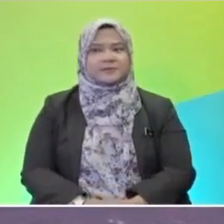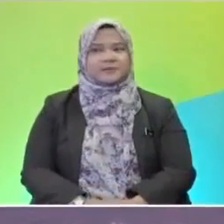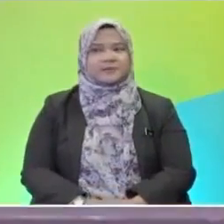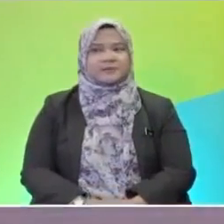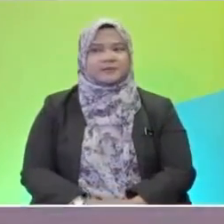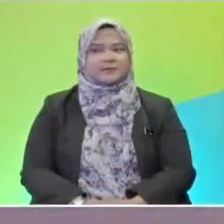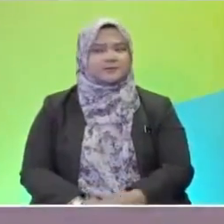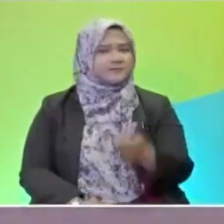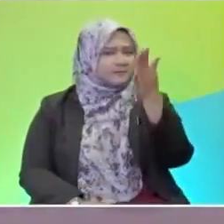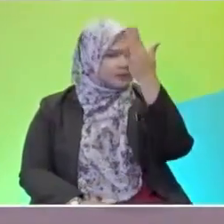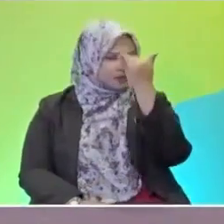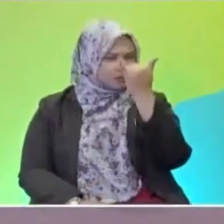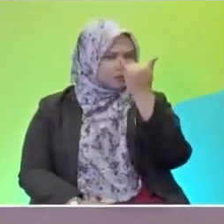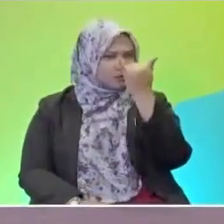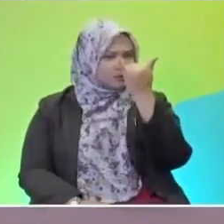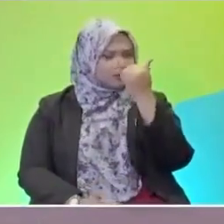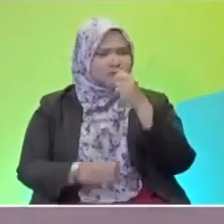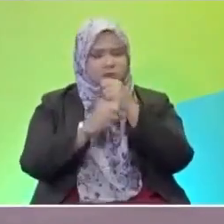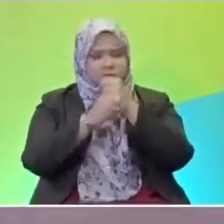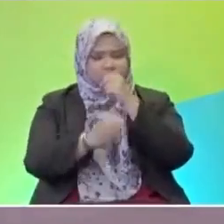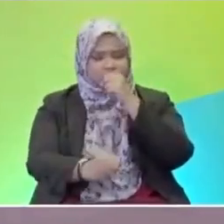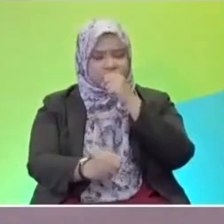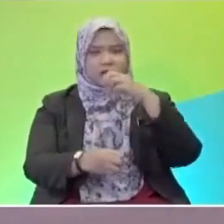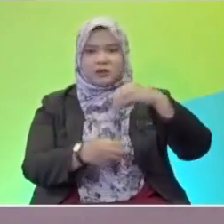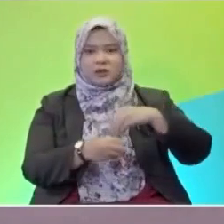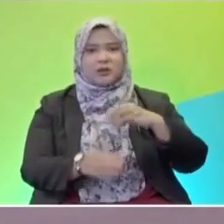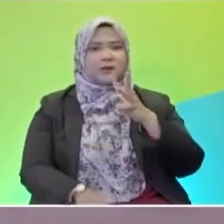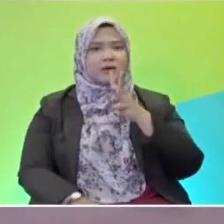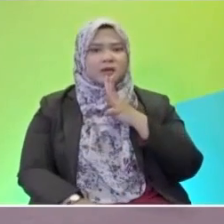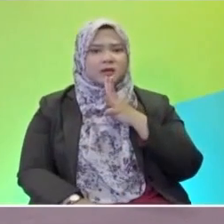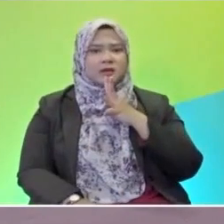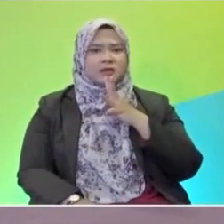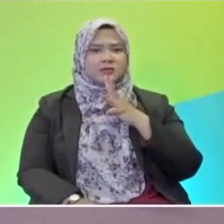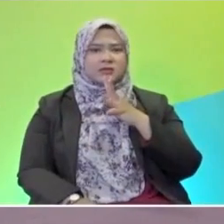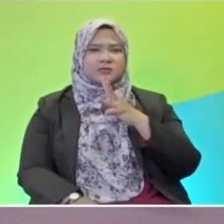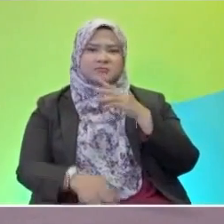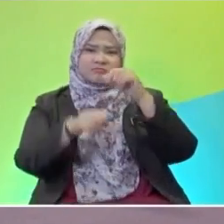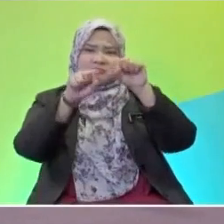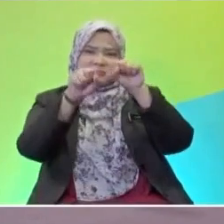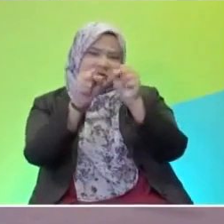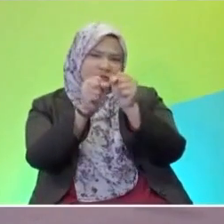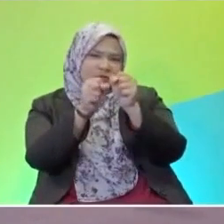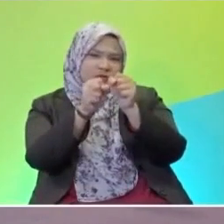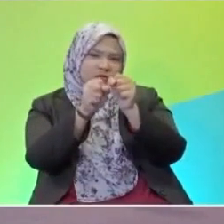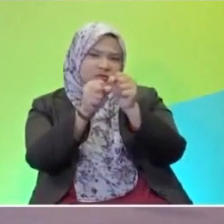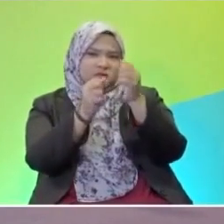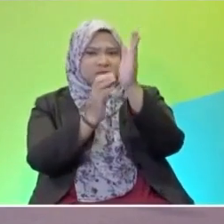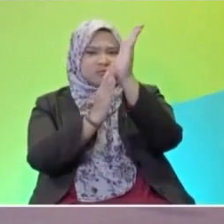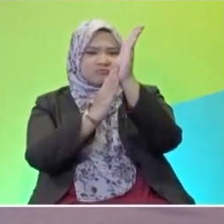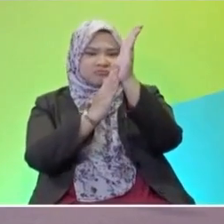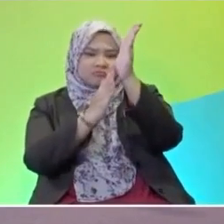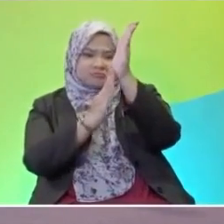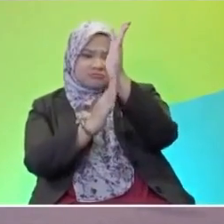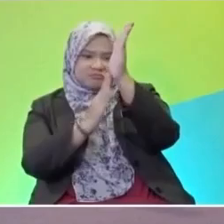Kenapa macam stroni macam bengkok ataupun penyedot minuman kelihatan